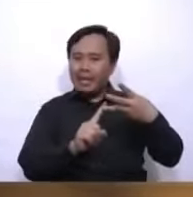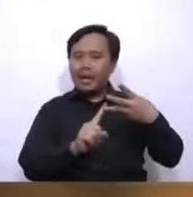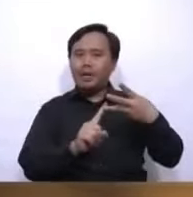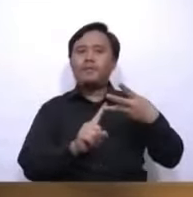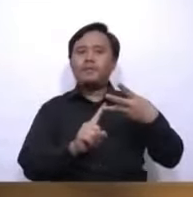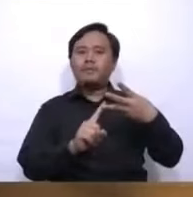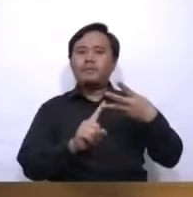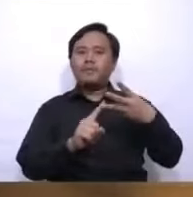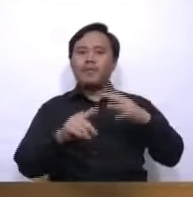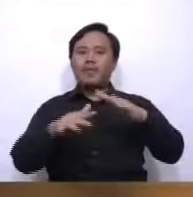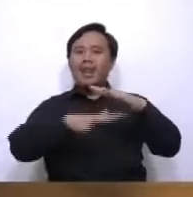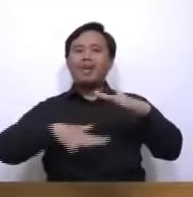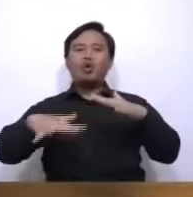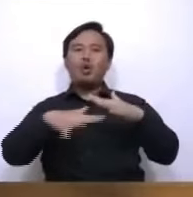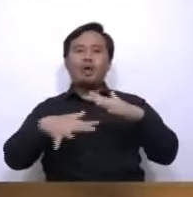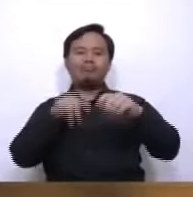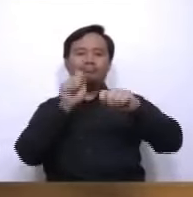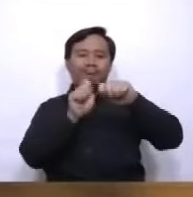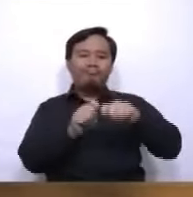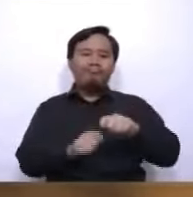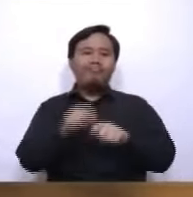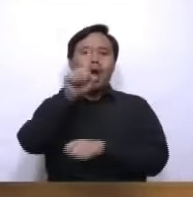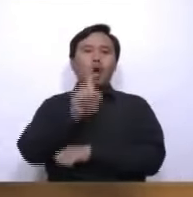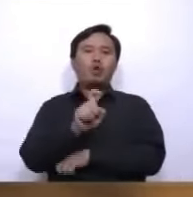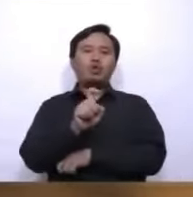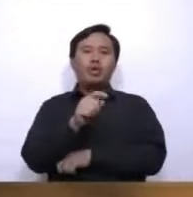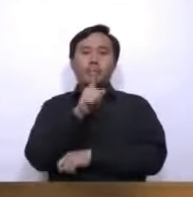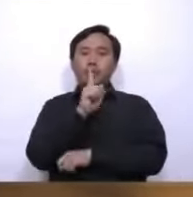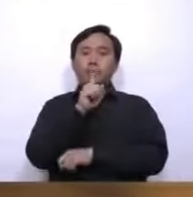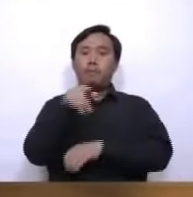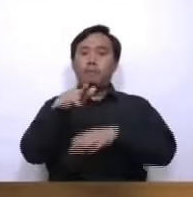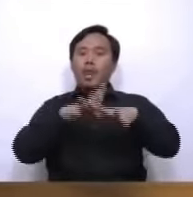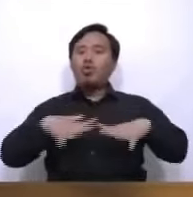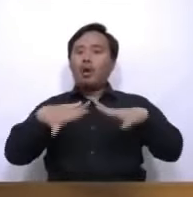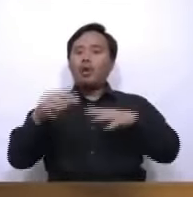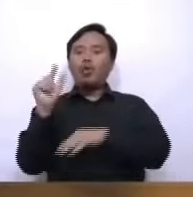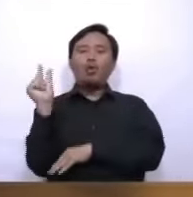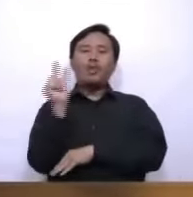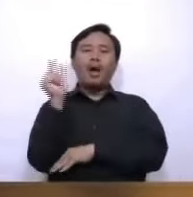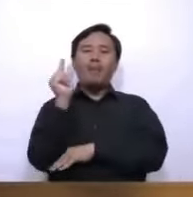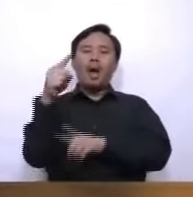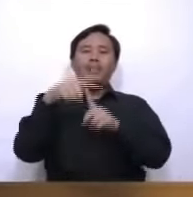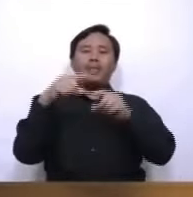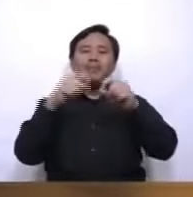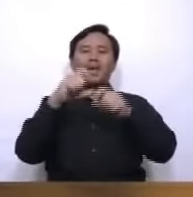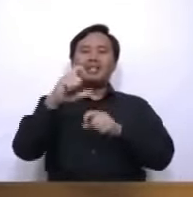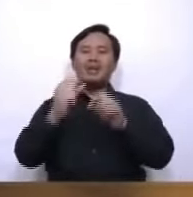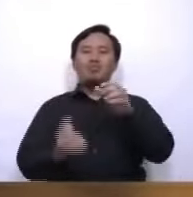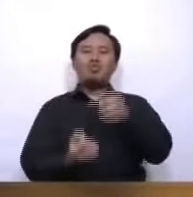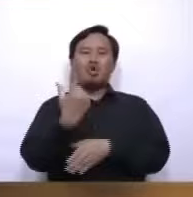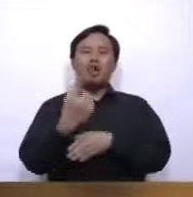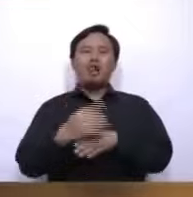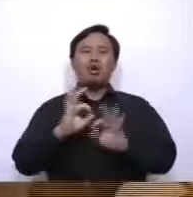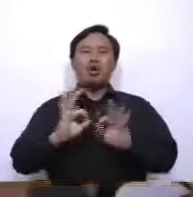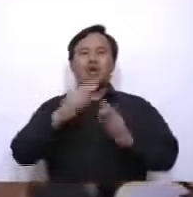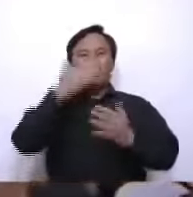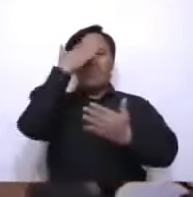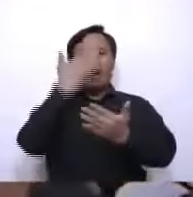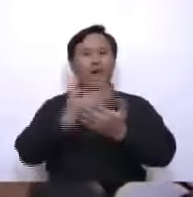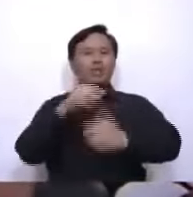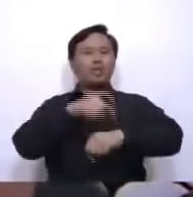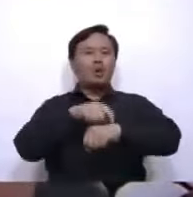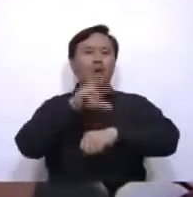adalah, lingkungan yang harus segera diperbaiki karena lingkungan merupakan faktor utama lahirnya TBC di Indonesia. Baik, Bapak, terima kasih. Waktu Anda